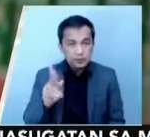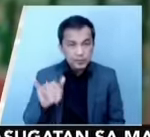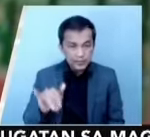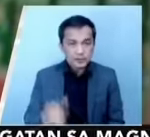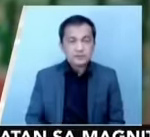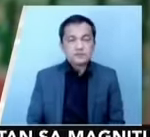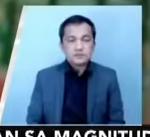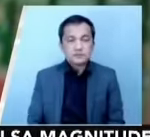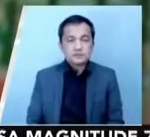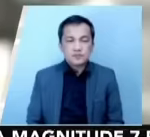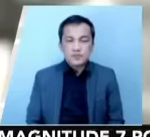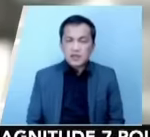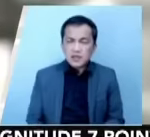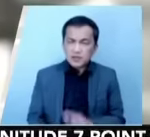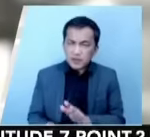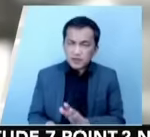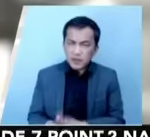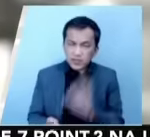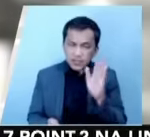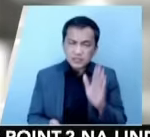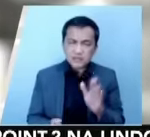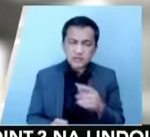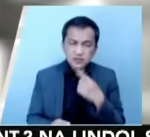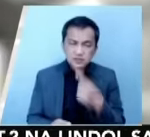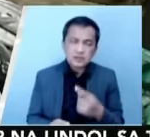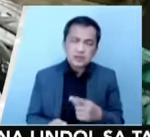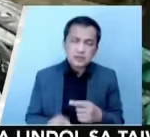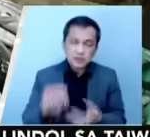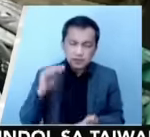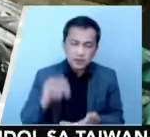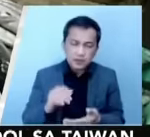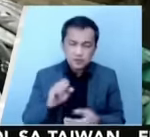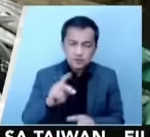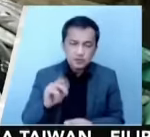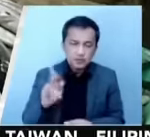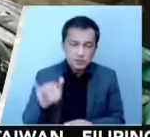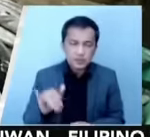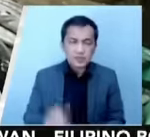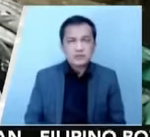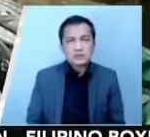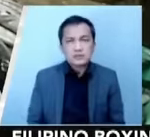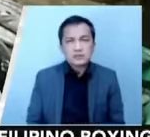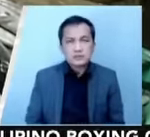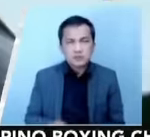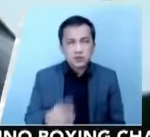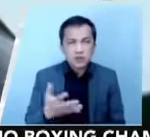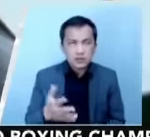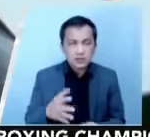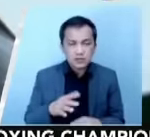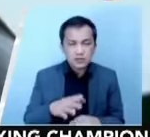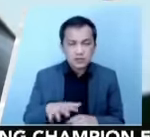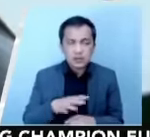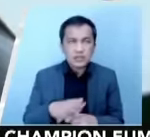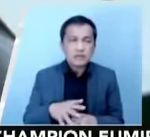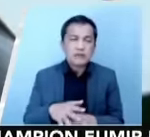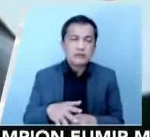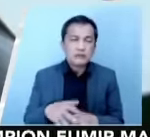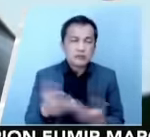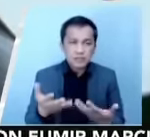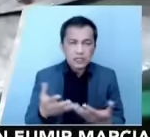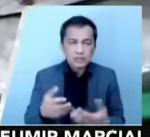presyo, meron pa ba ang supply? Wala local mackerel, ang galunggong meron.